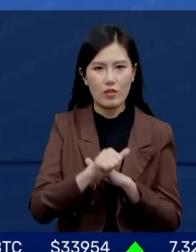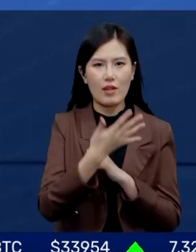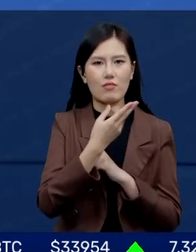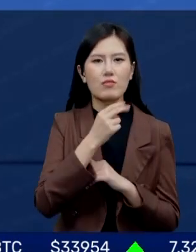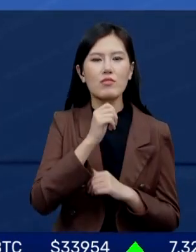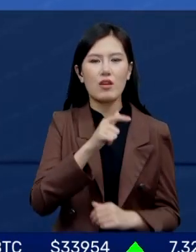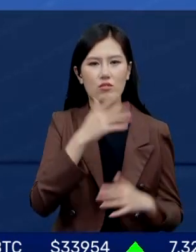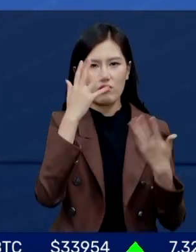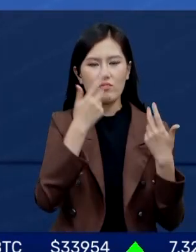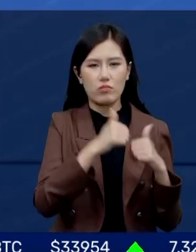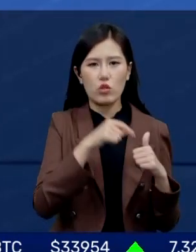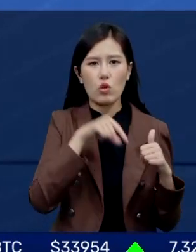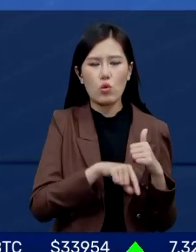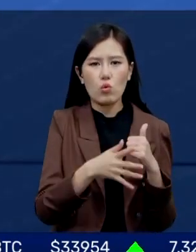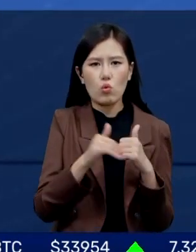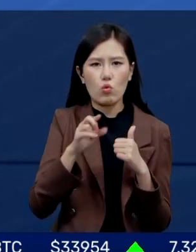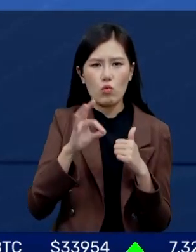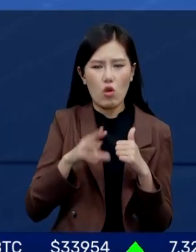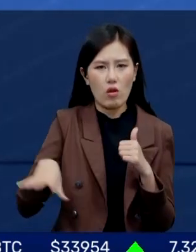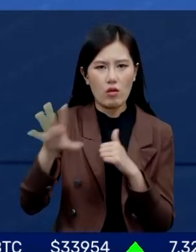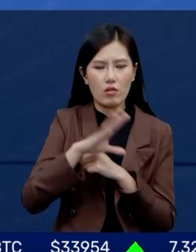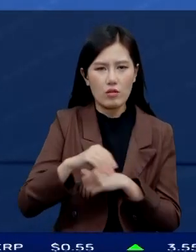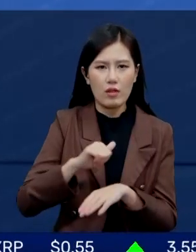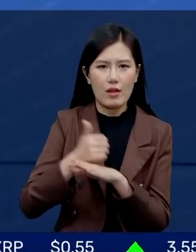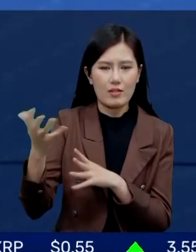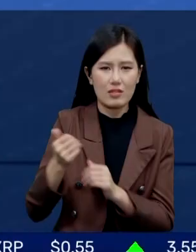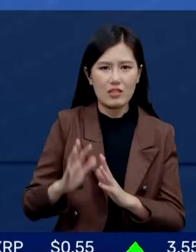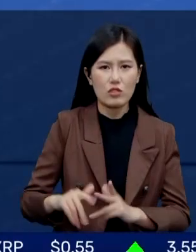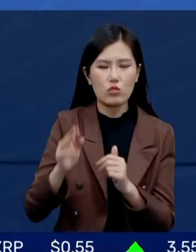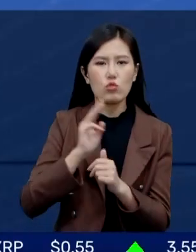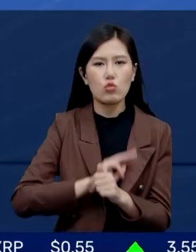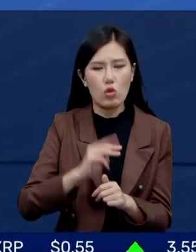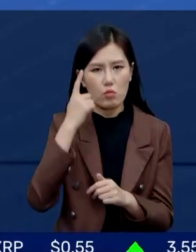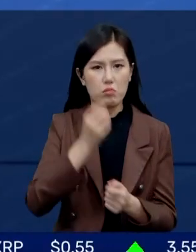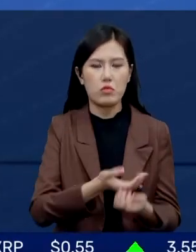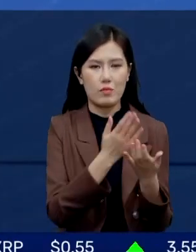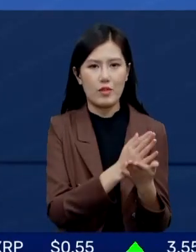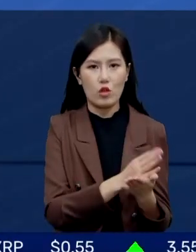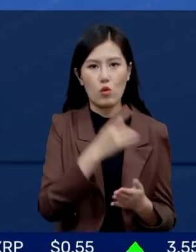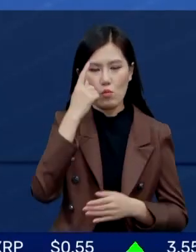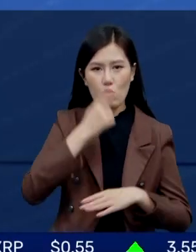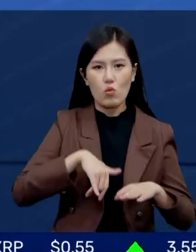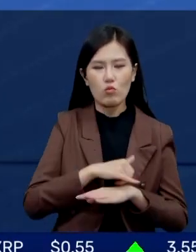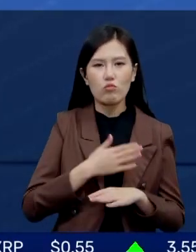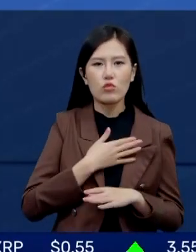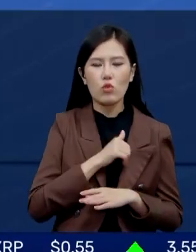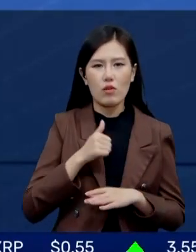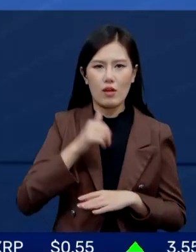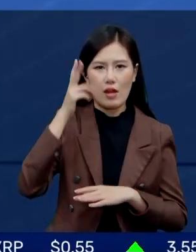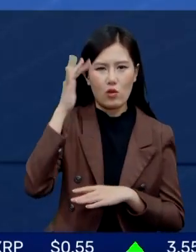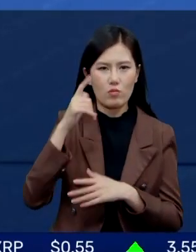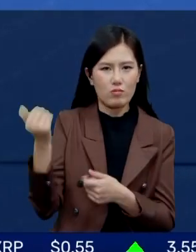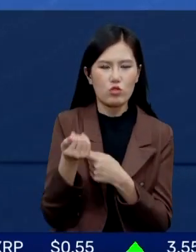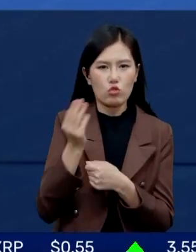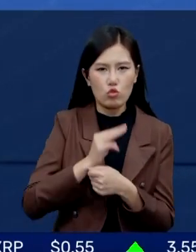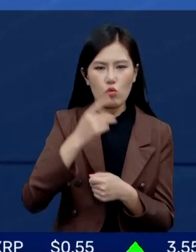хотын аялал жуулчлалын системийг хөгжүүлэх сэдвээр шийдлийг боловсруулжээ. Манай улс аялал жуулчлалыг дэмжих хүрээнд Монголд зочлох жил болгон зарласан. За